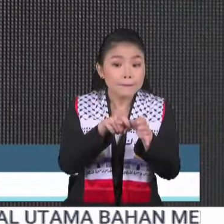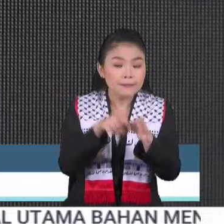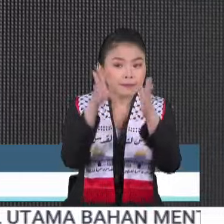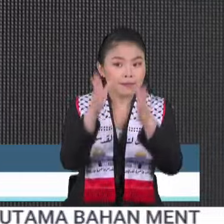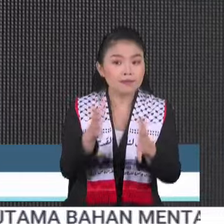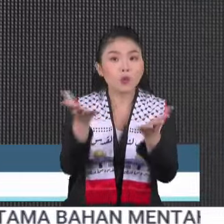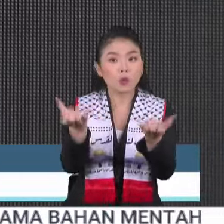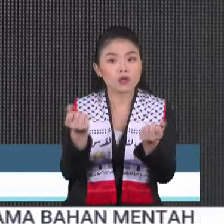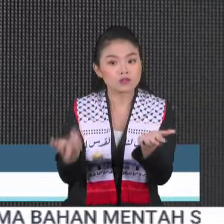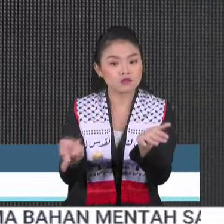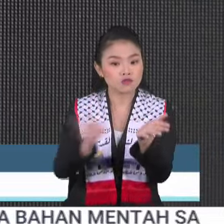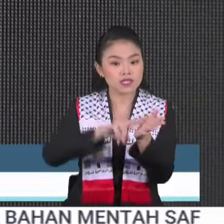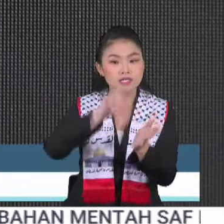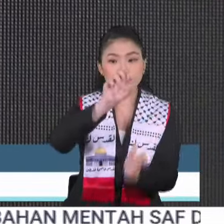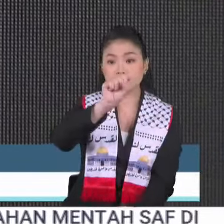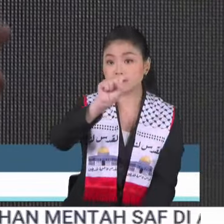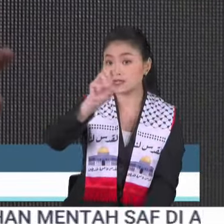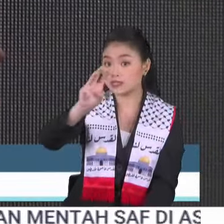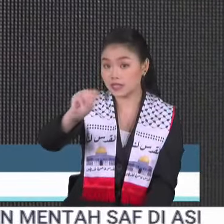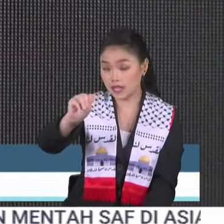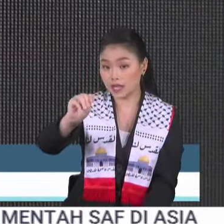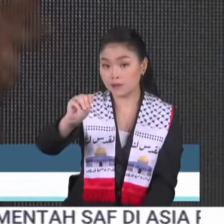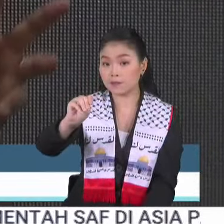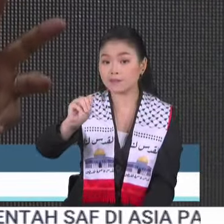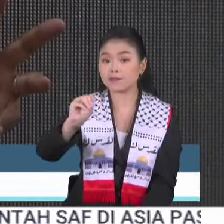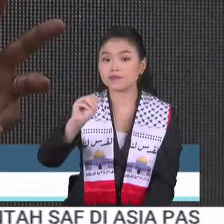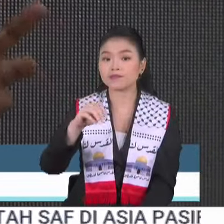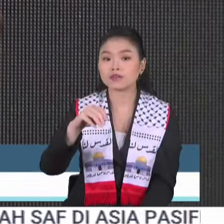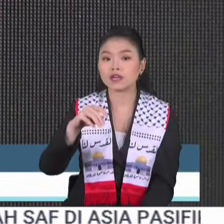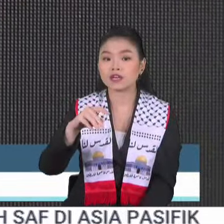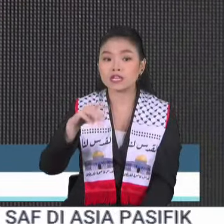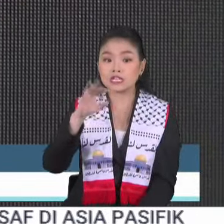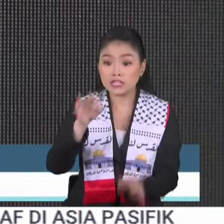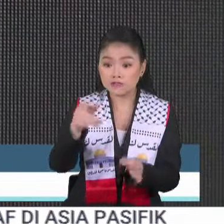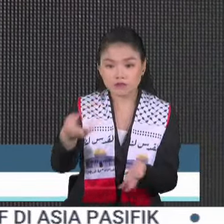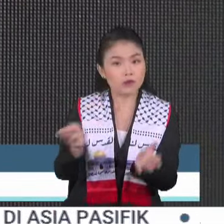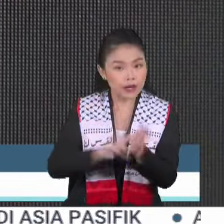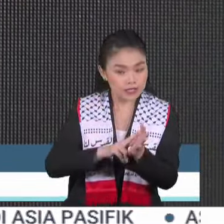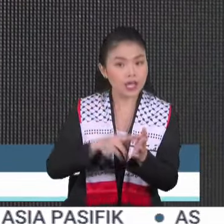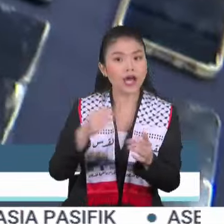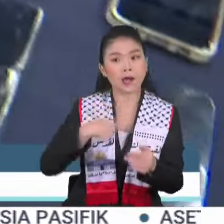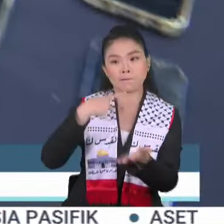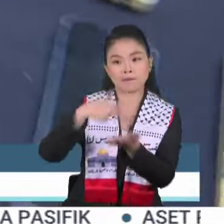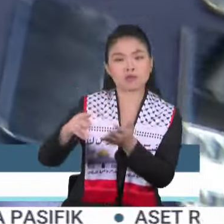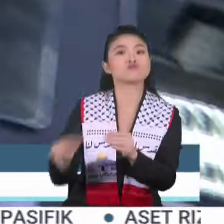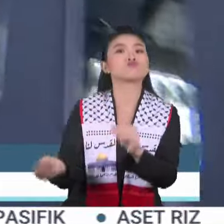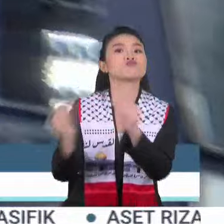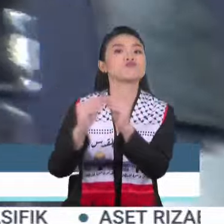lah. Okey. Jadi kalau dia buka akaun dan daftar company ke SSM, dia punya bayaran lagi tinggi.